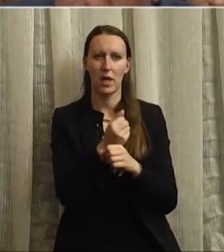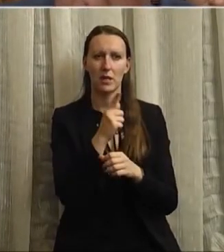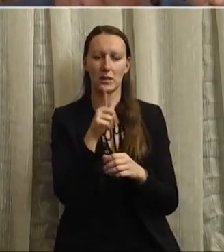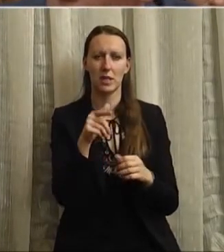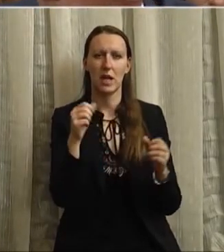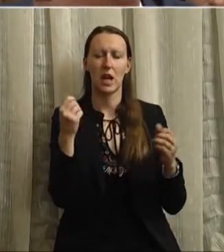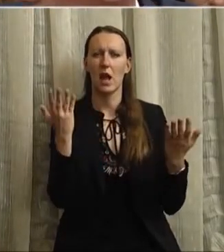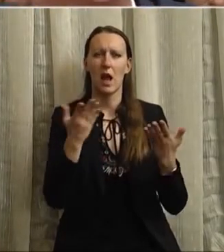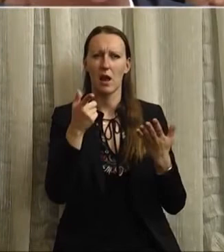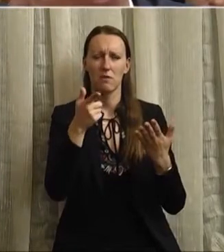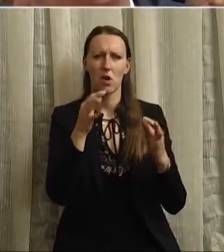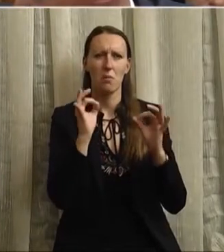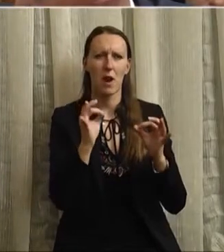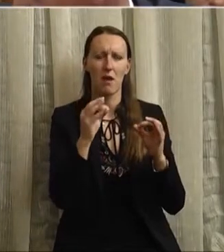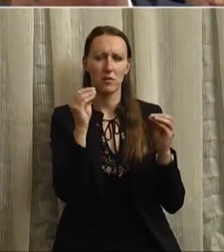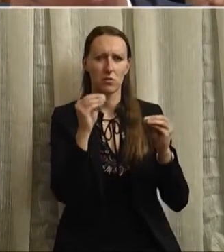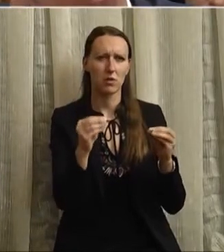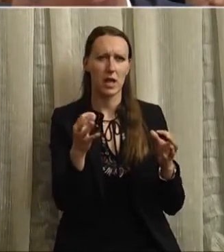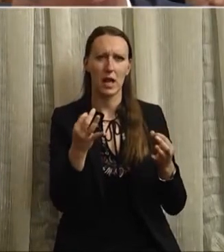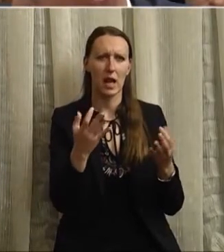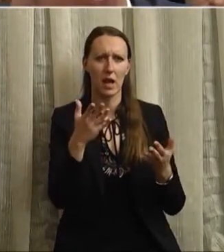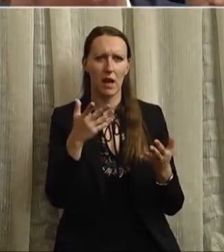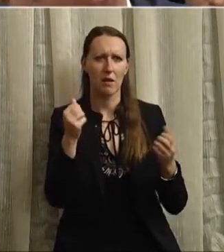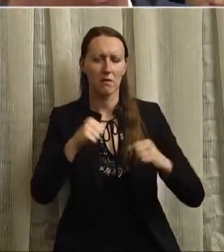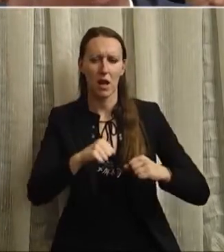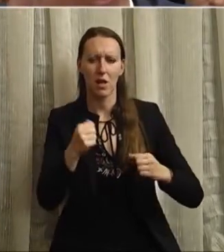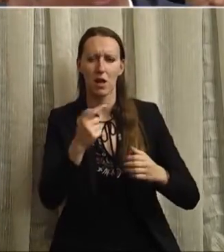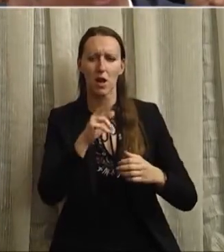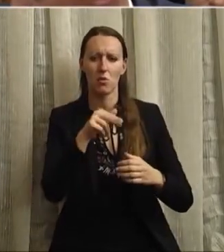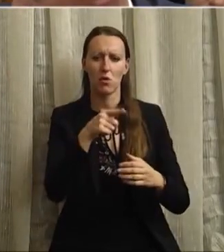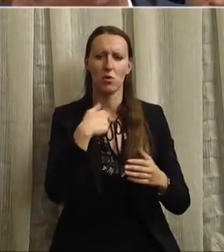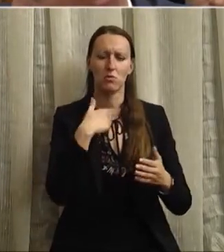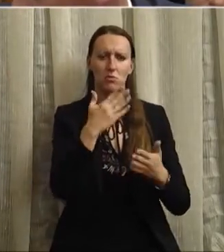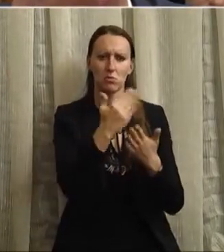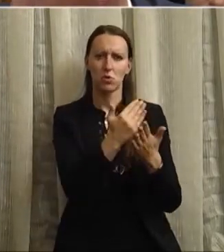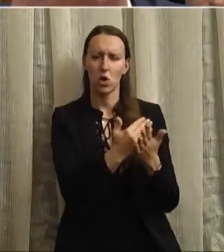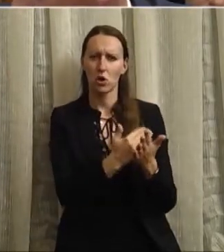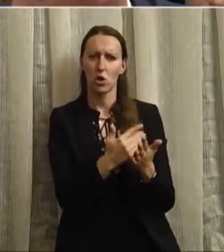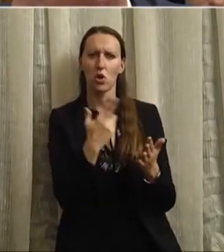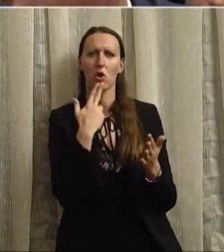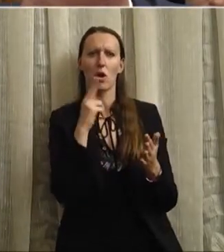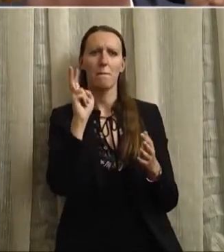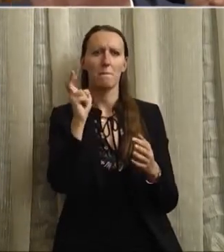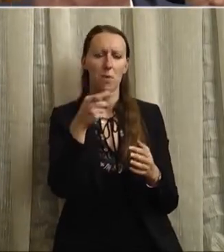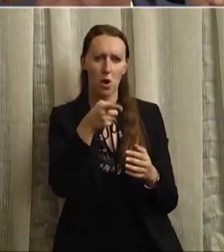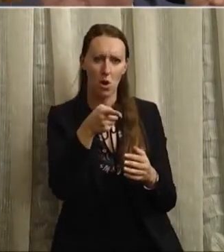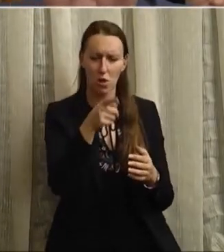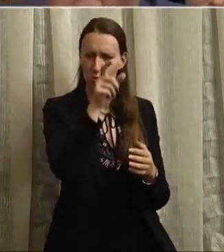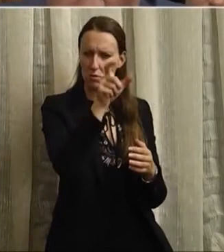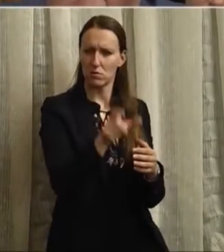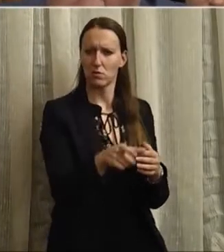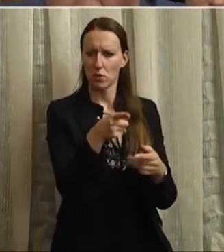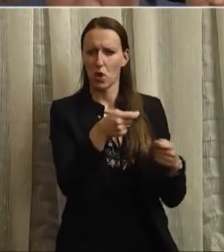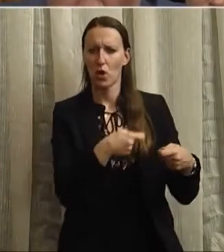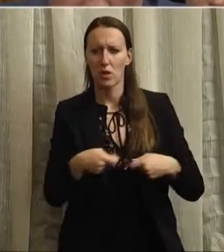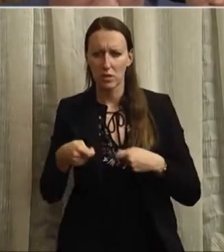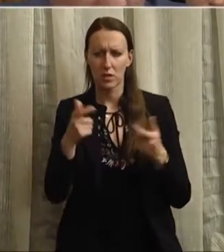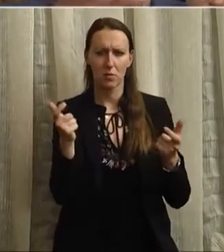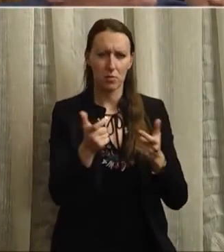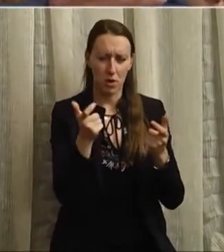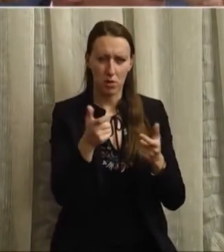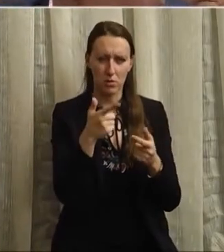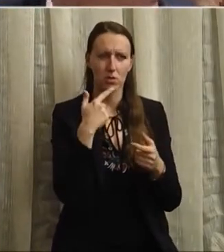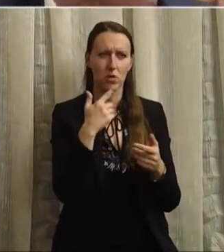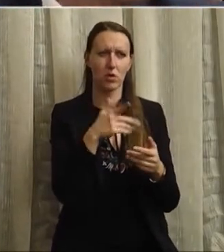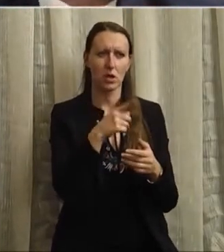kakav je to pravni subjekat, nekakva paralelna vlast, kako oni mogu biti službeni protokol, tko je pozvao iredentističku organizaciju na proslavu